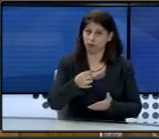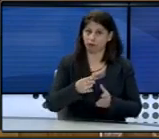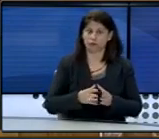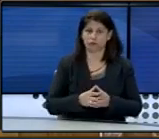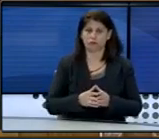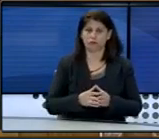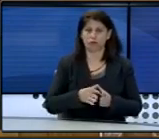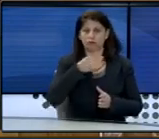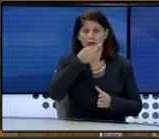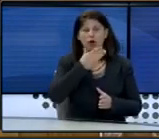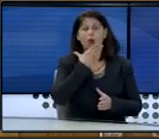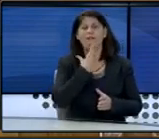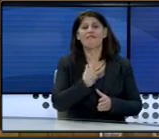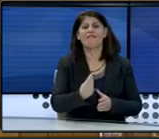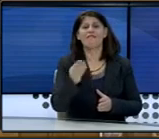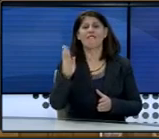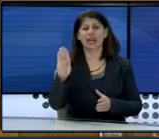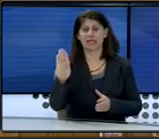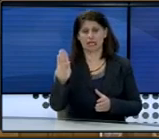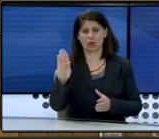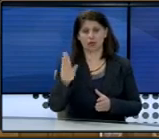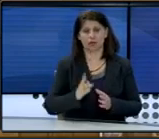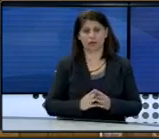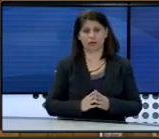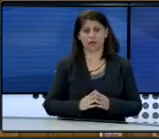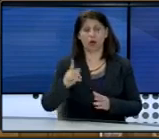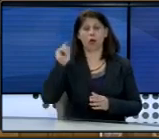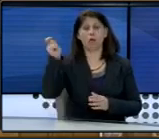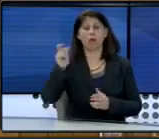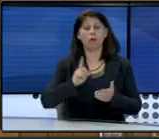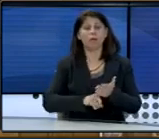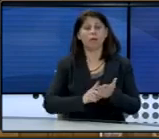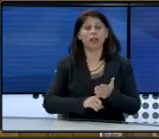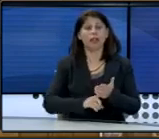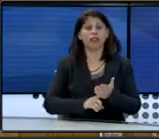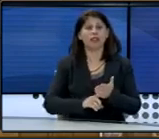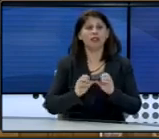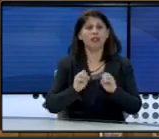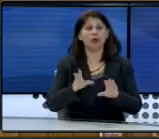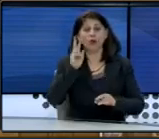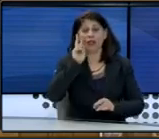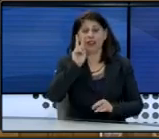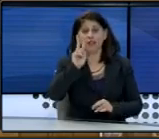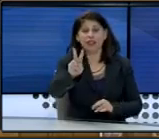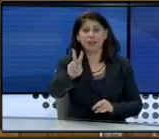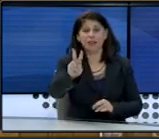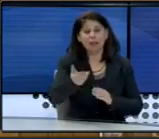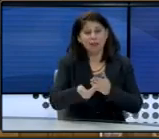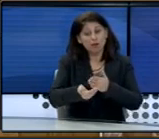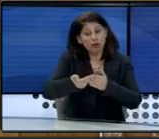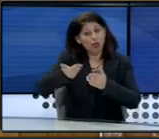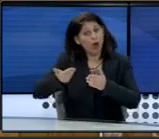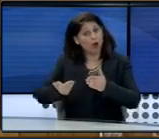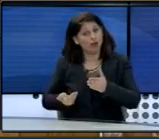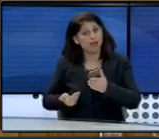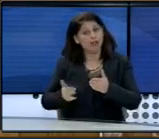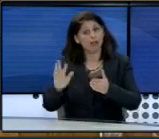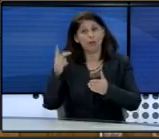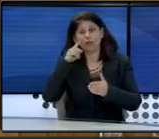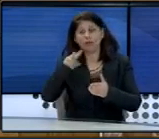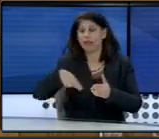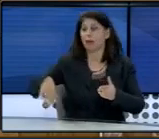τα λόγια του Ελευθερίου Βενιζέλου. Ο πολιτικός πρέπει να έχει το χάρισμα να βλέπει πρωτύτερα από